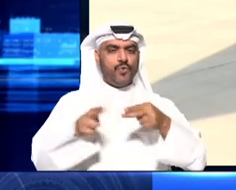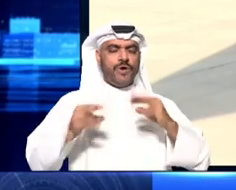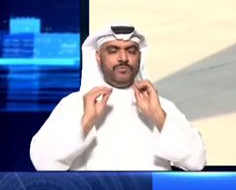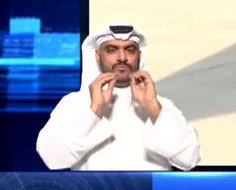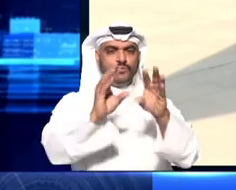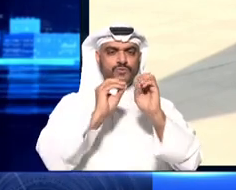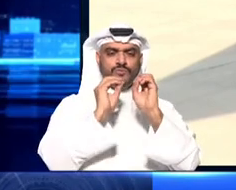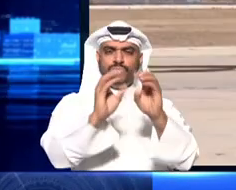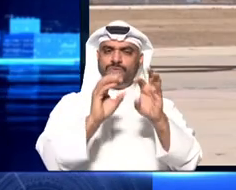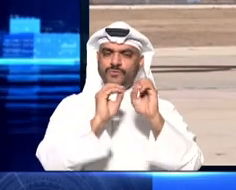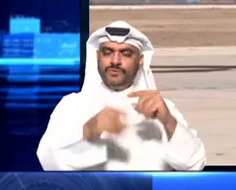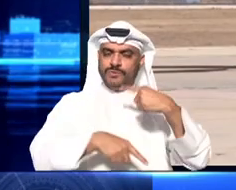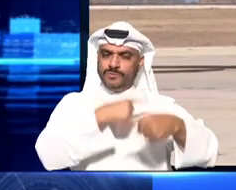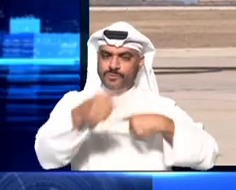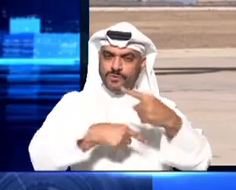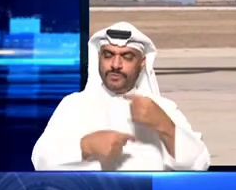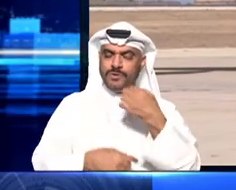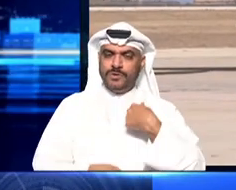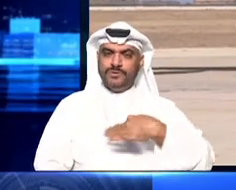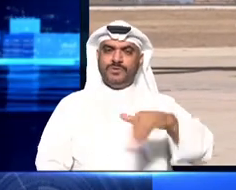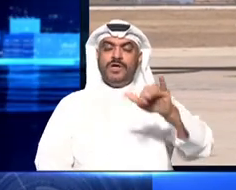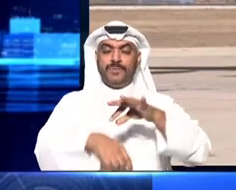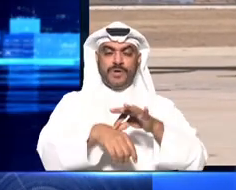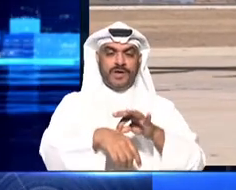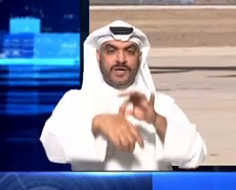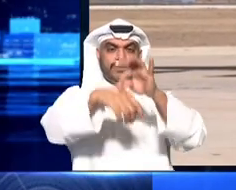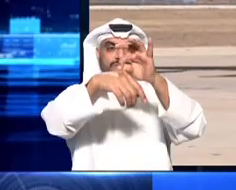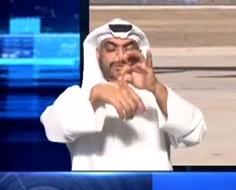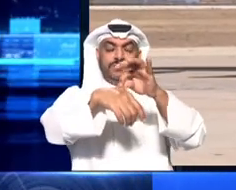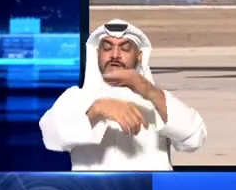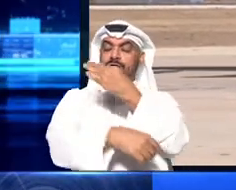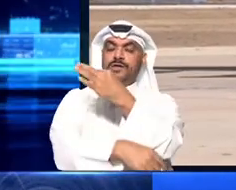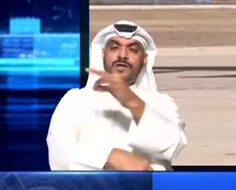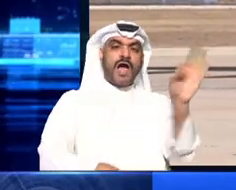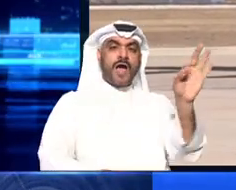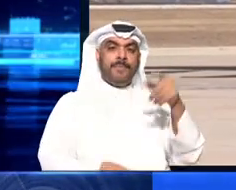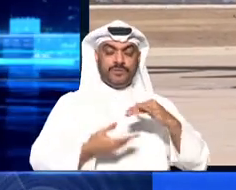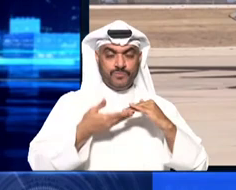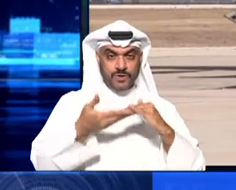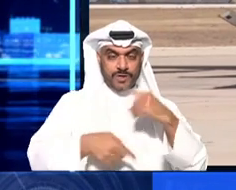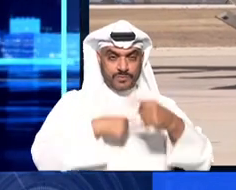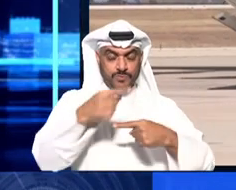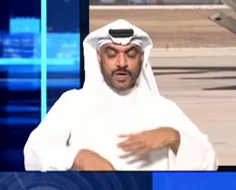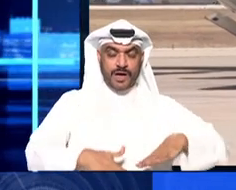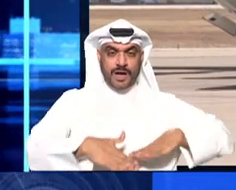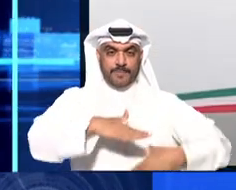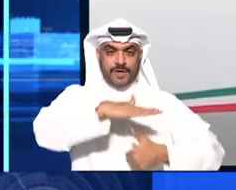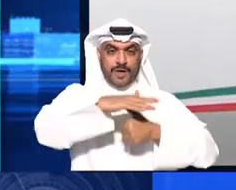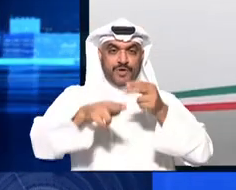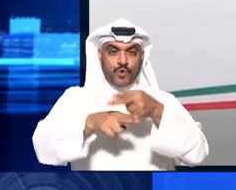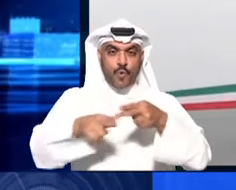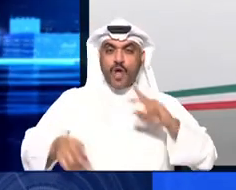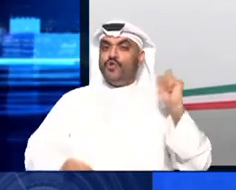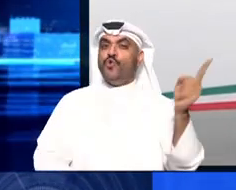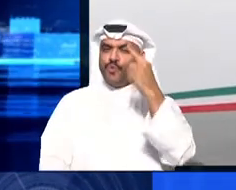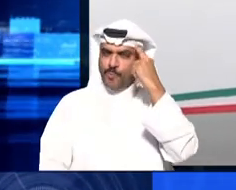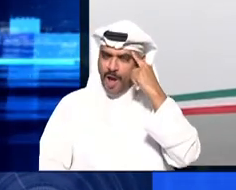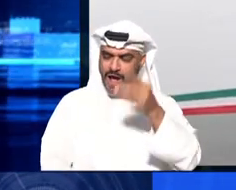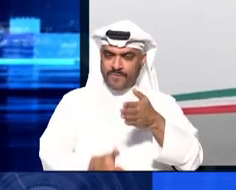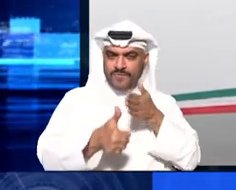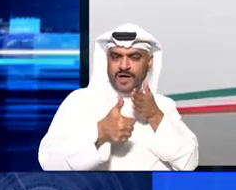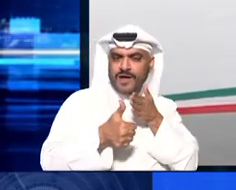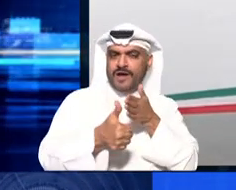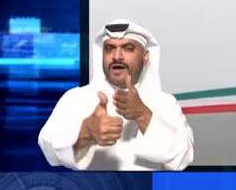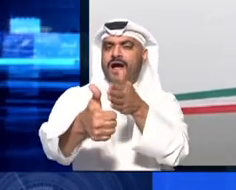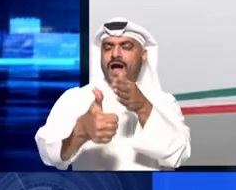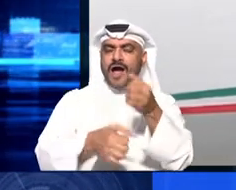وهدي من الرسالة الإنسانية السامية لسيدي حضرة صاحب السمو الشيخ صباح